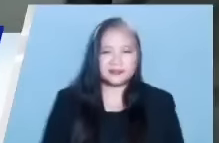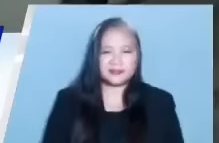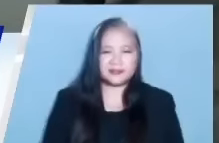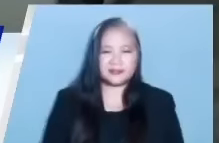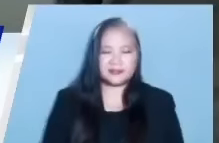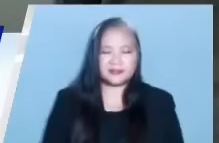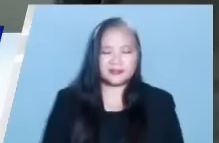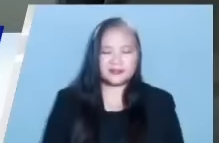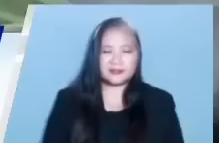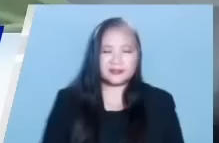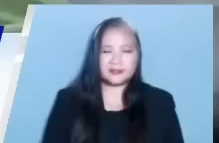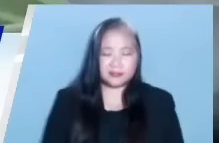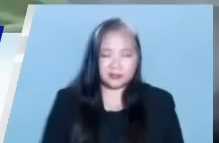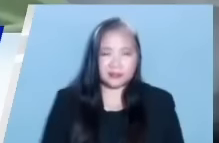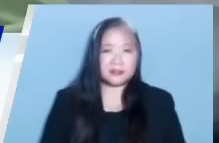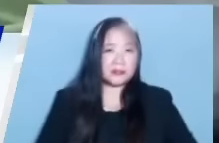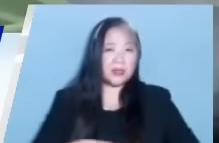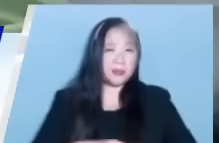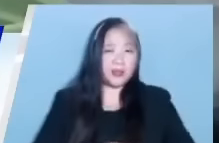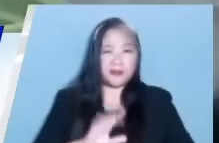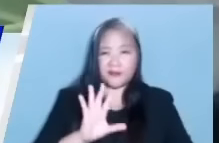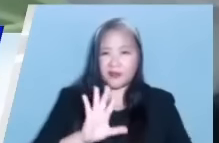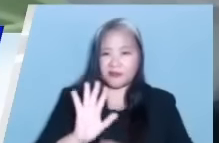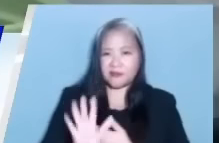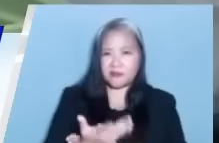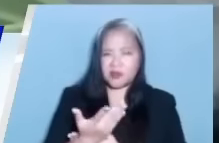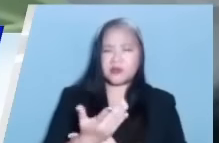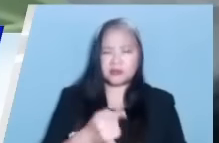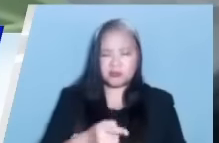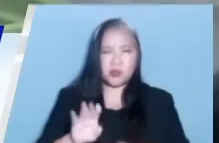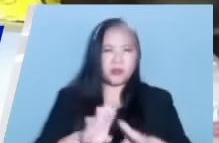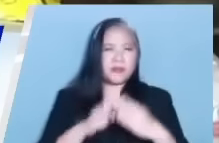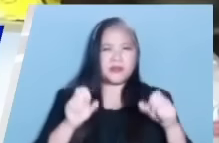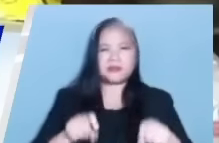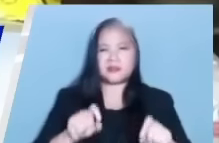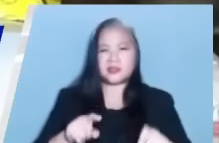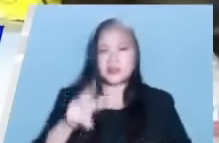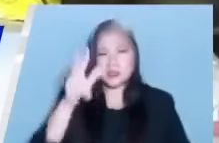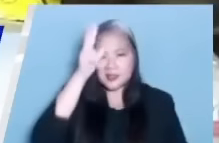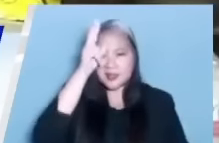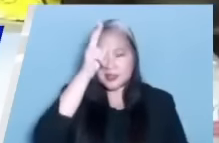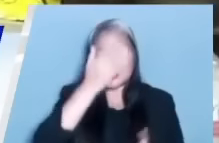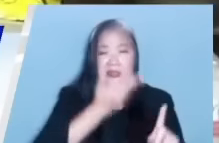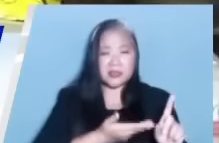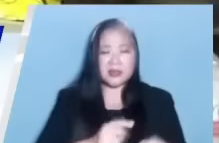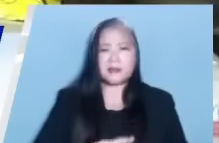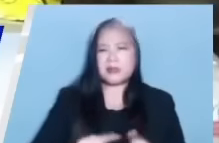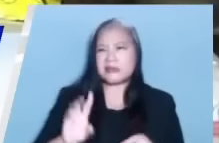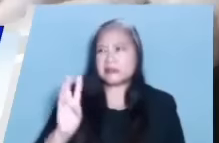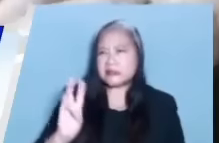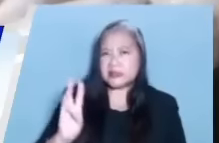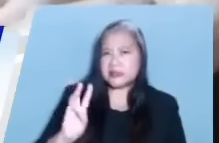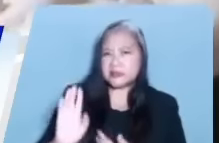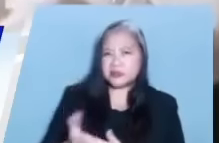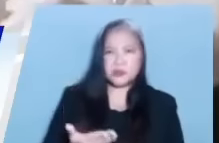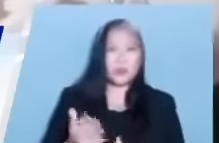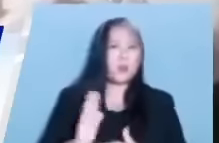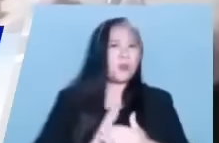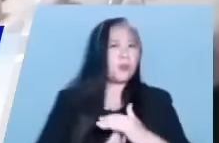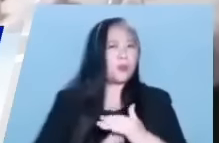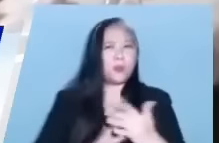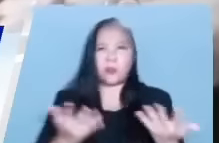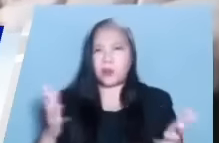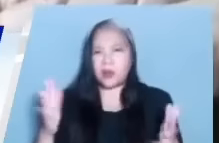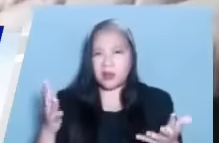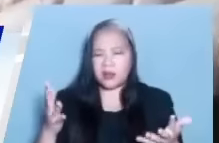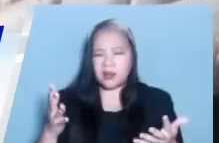Alas 5 pa lang ng madaling araw, bukas na ang tindahan ng manok ni Nanay Susan. Pero alas 6 na, wala pa raw benta. Matumal daw kahit